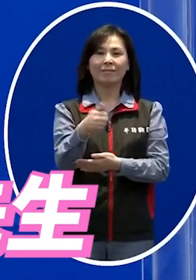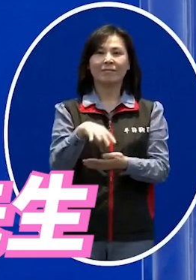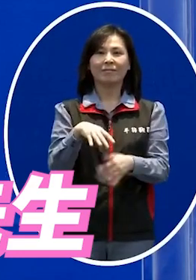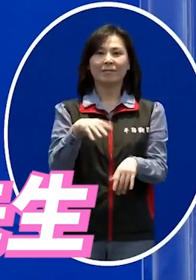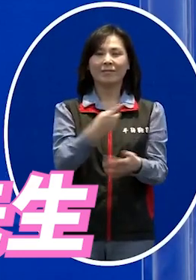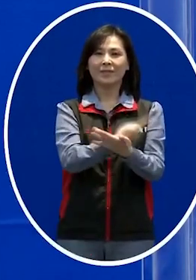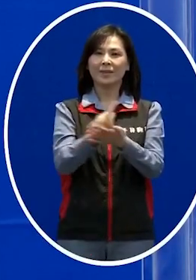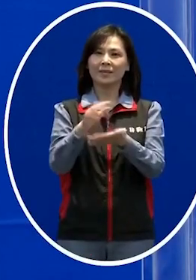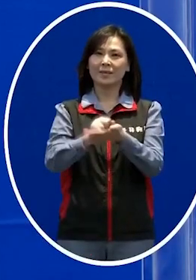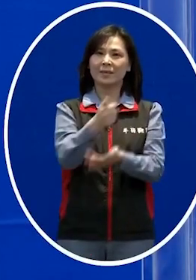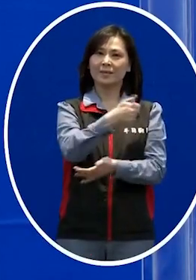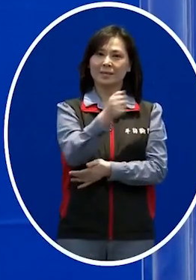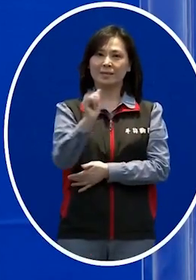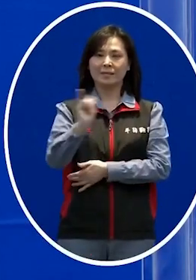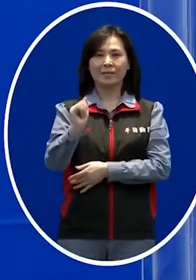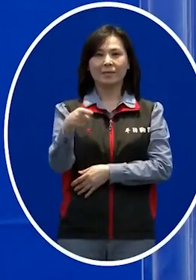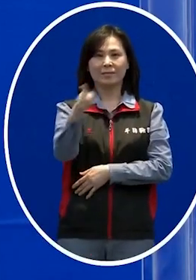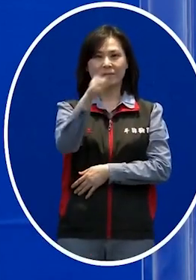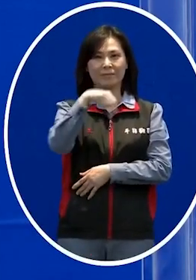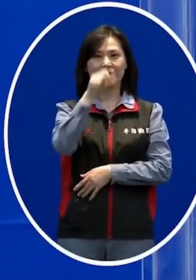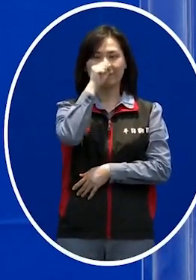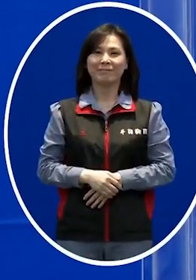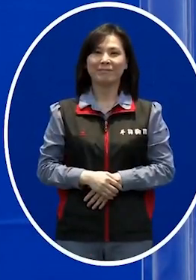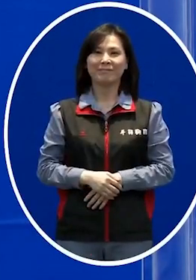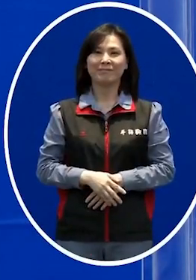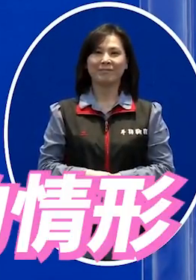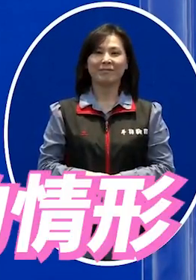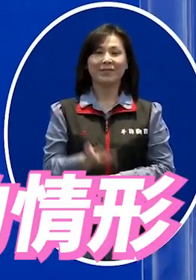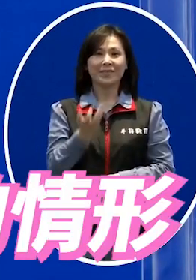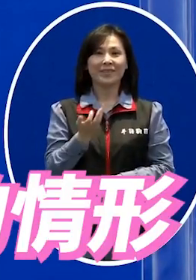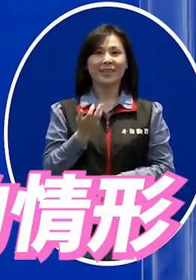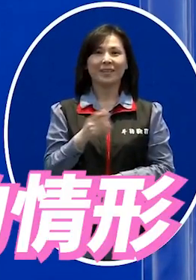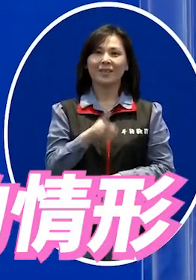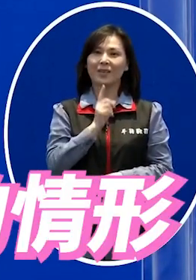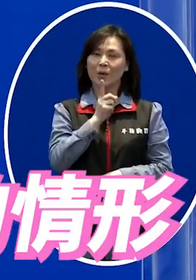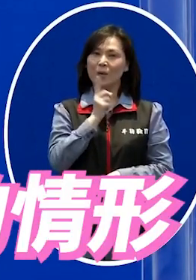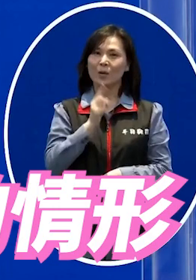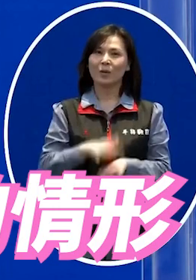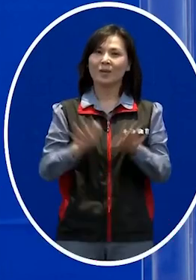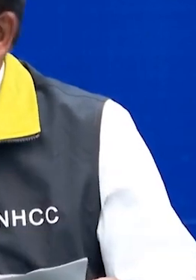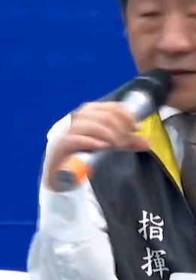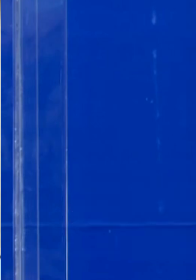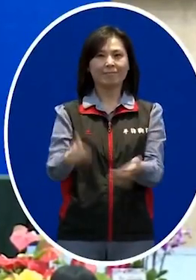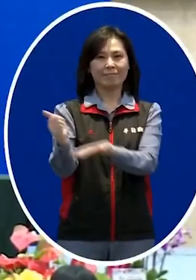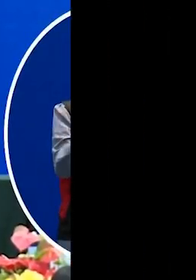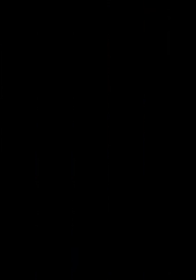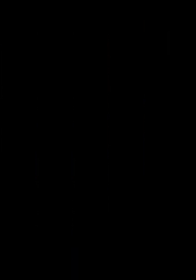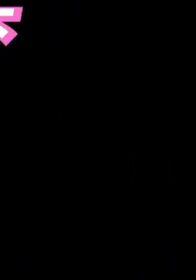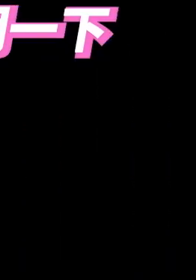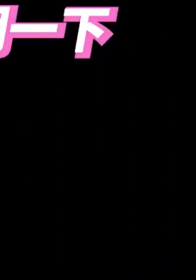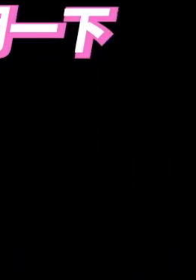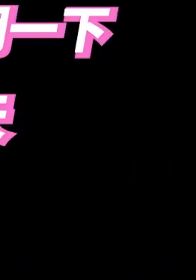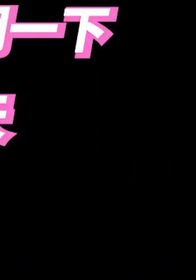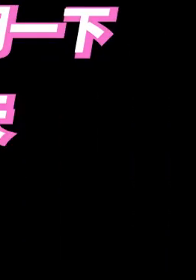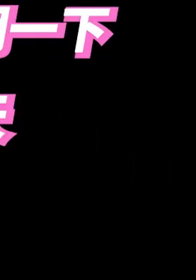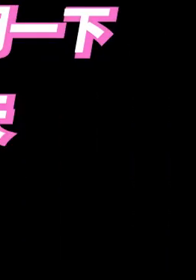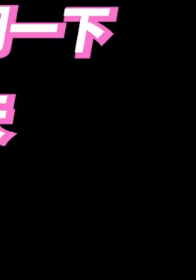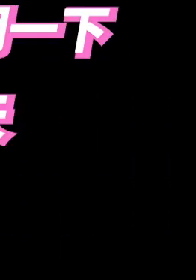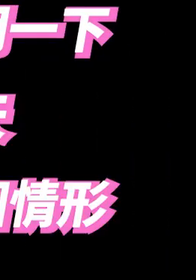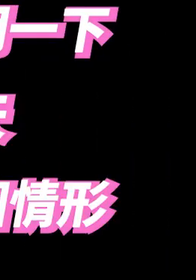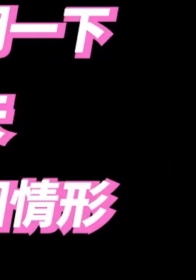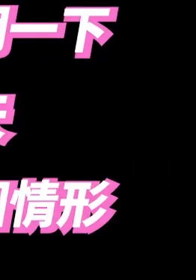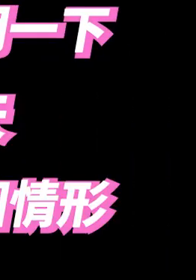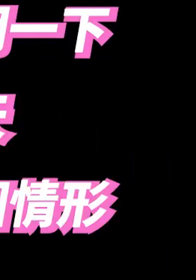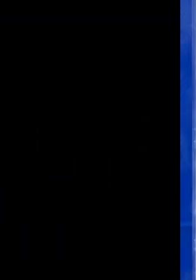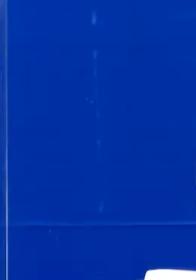各位记者李四先生大家好，大家午安。刚才讲说我们 这一天工作的情形， 跟大家说明一下我们这一天